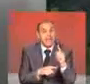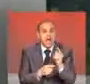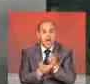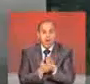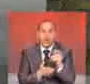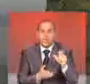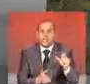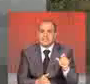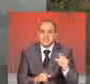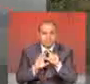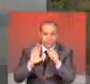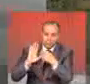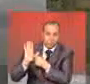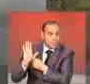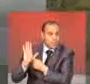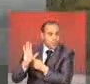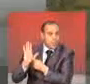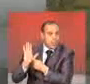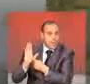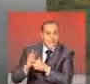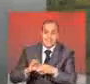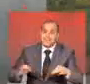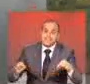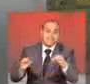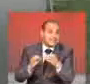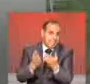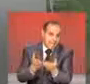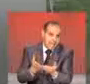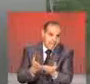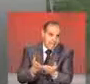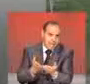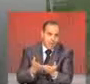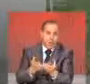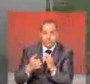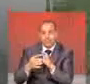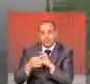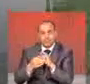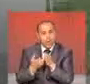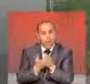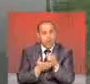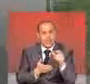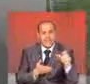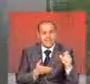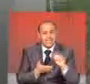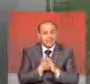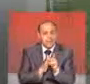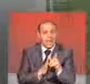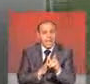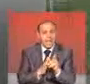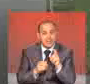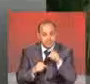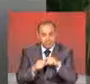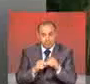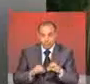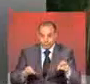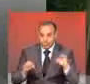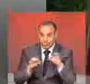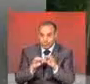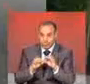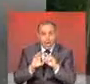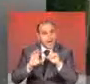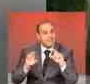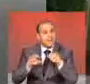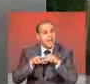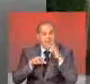يكون مجرد شعار تحمله هذه الساحة، وحسب الرابطة التونسية للدفاع عن حقوق الإنسان ستمثل هذه الساحة أيضا رمزا